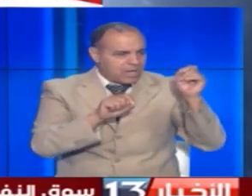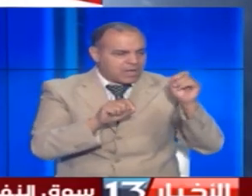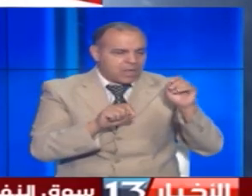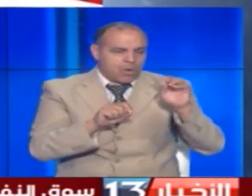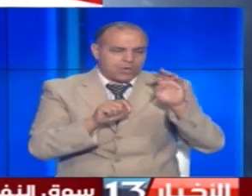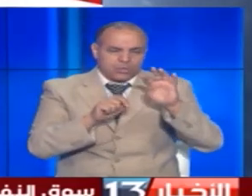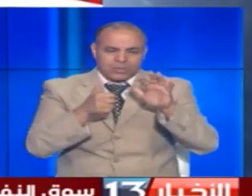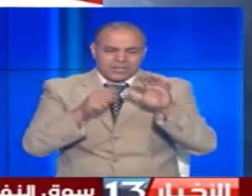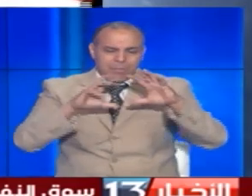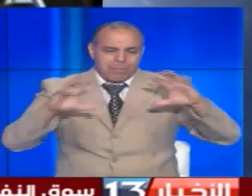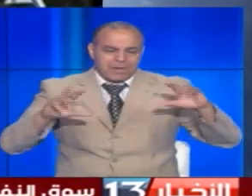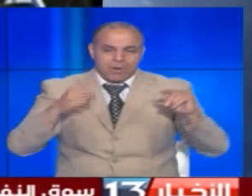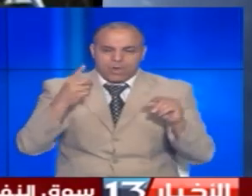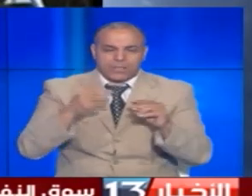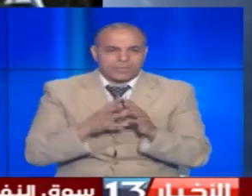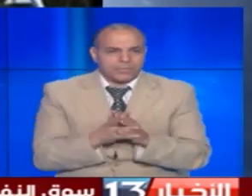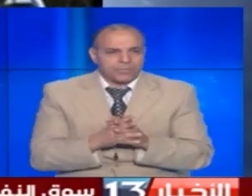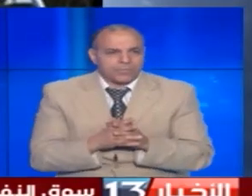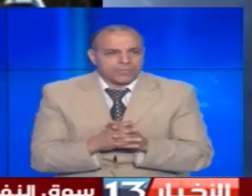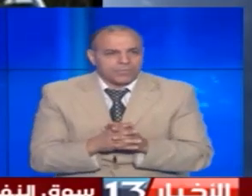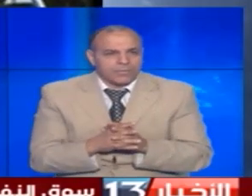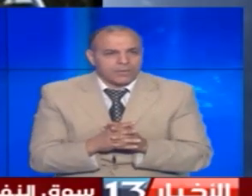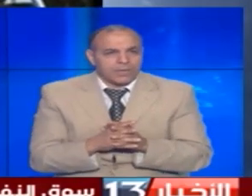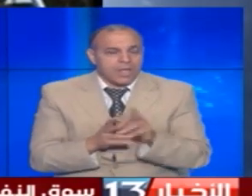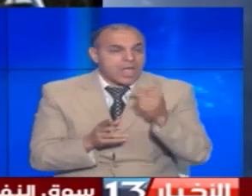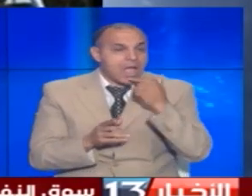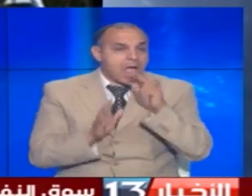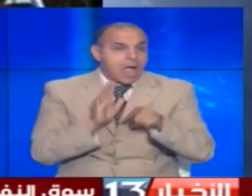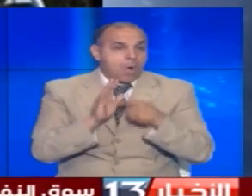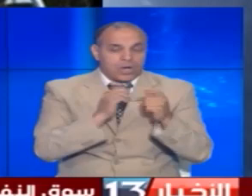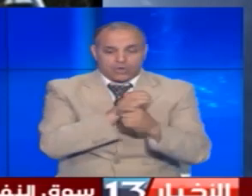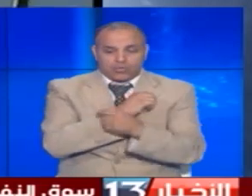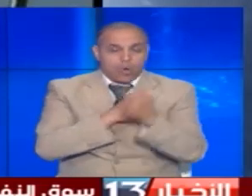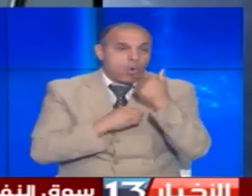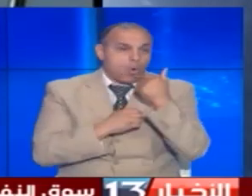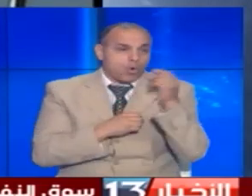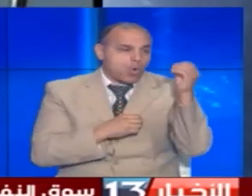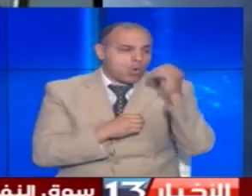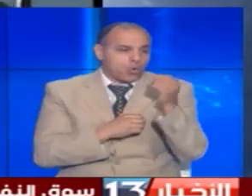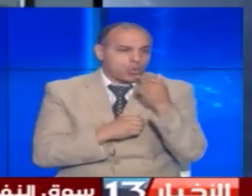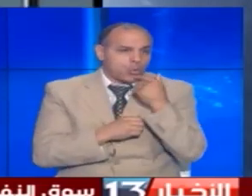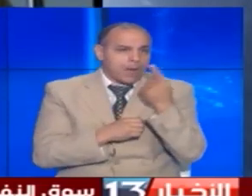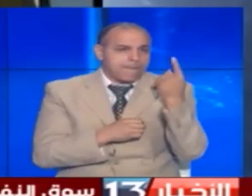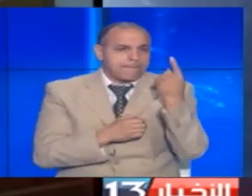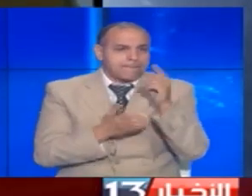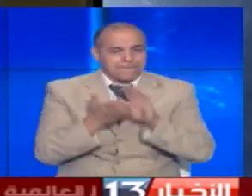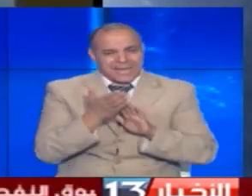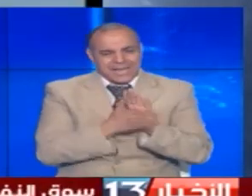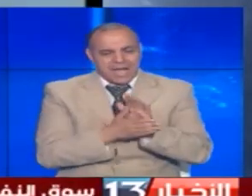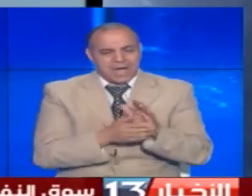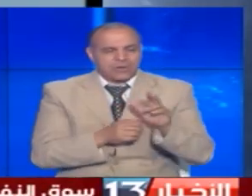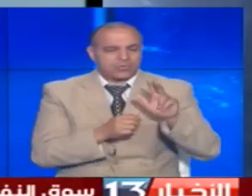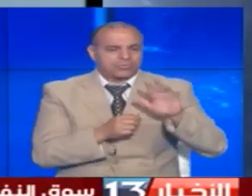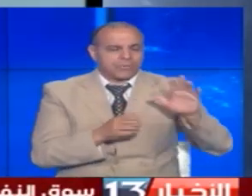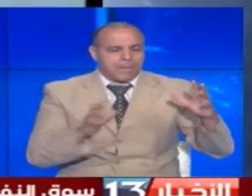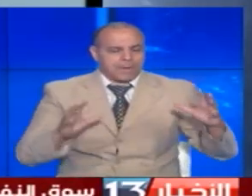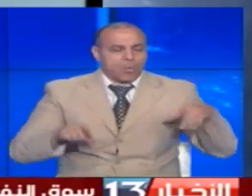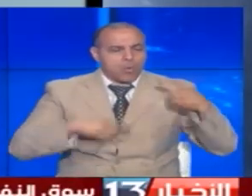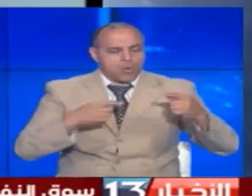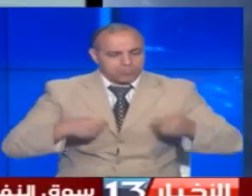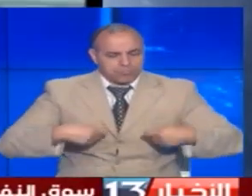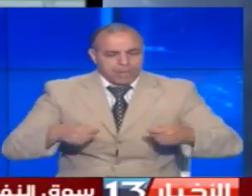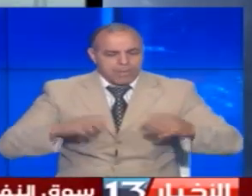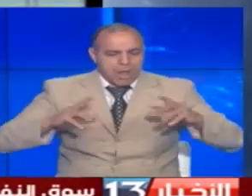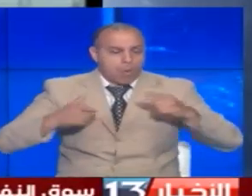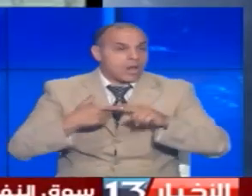للبرميل وقد صدرت ايران في مليون فاصل ثلاثه وثلاثين برميل يوميا من الخام